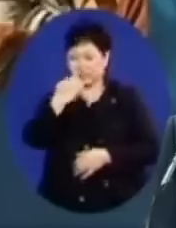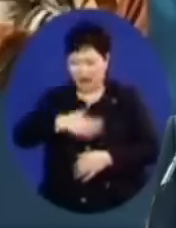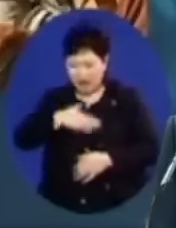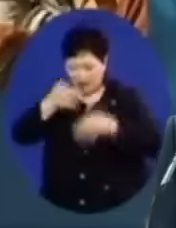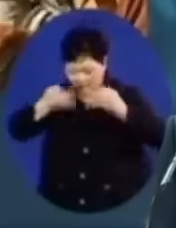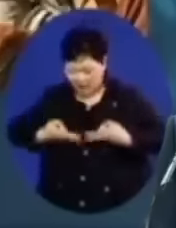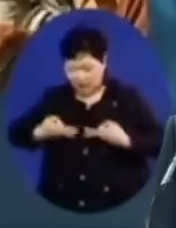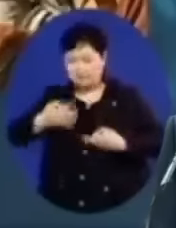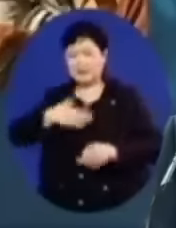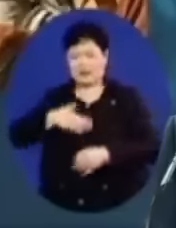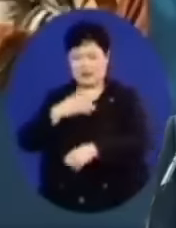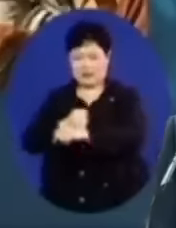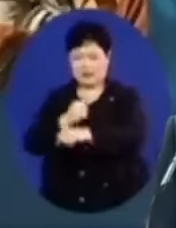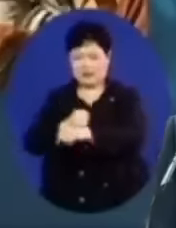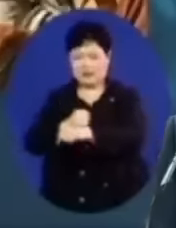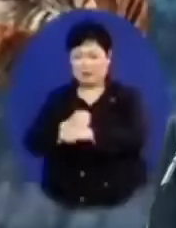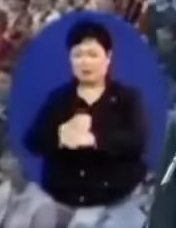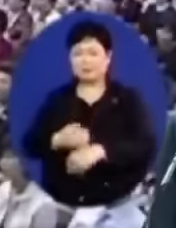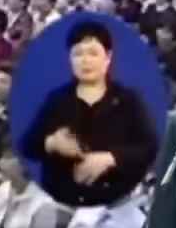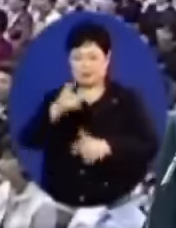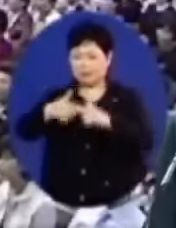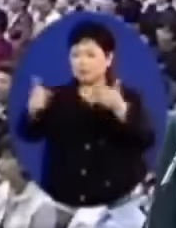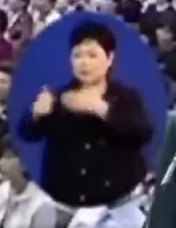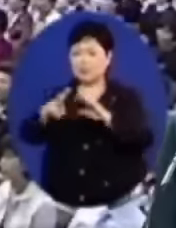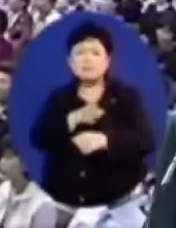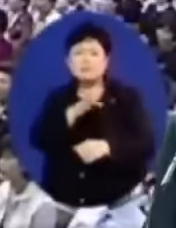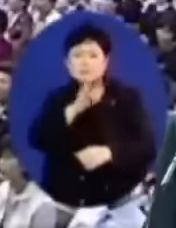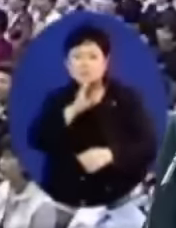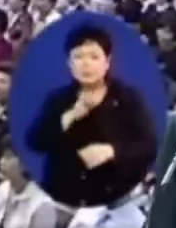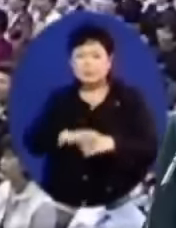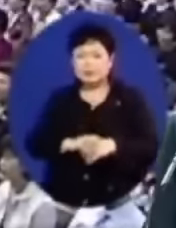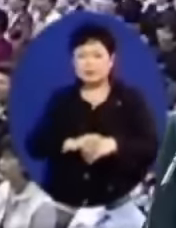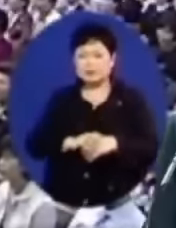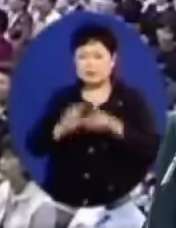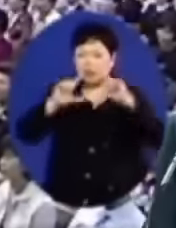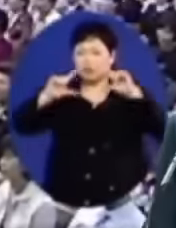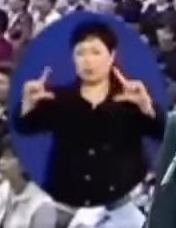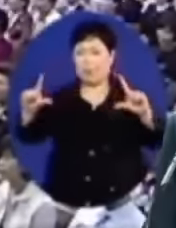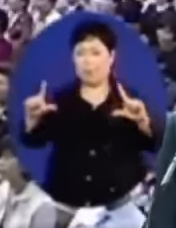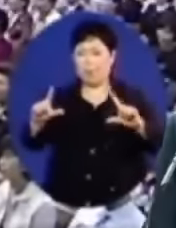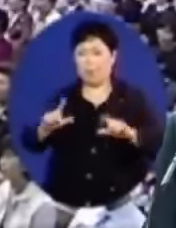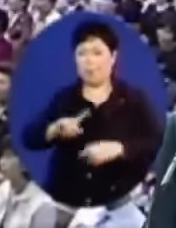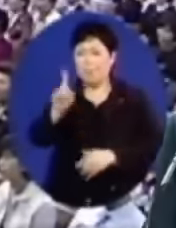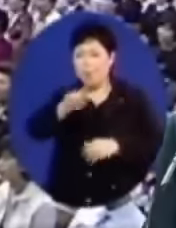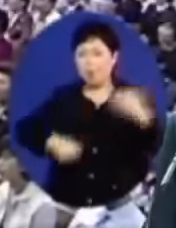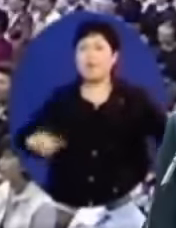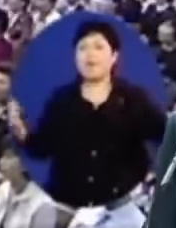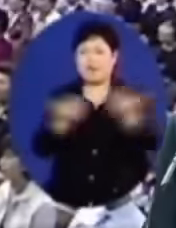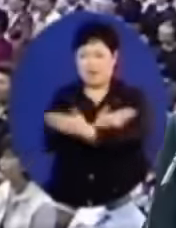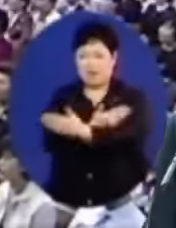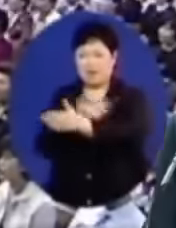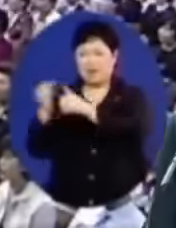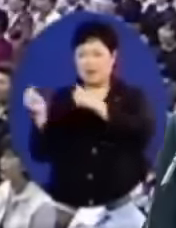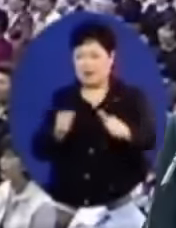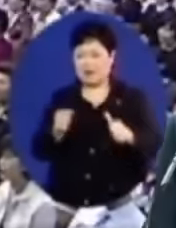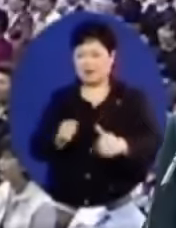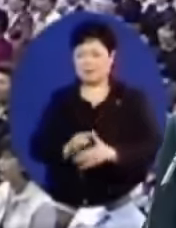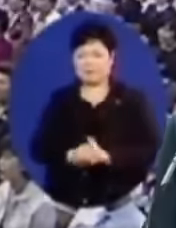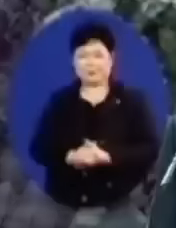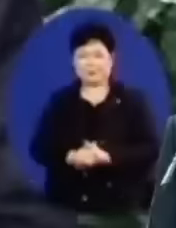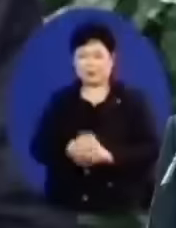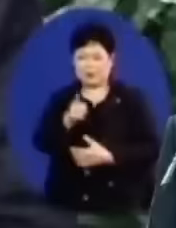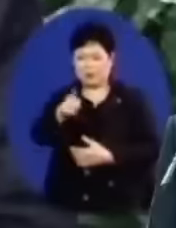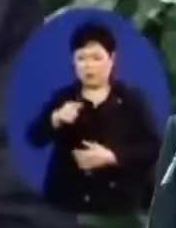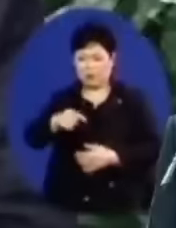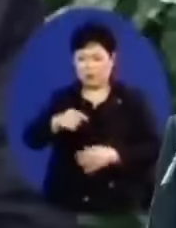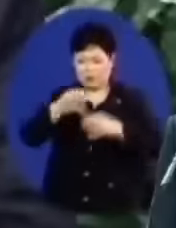기본 아닙니까? 그런데 예수님께서 이 땅에 오셔서 하신 선포는 회개하라는 것입니다. 너